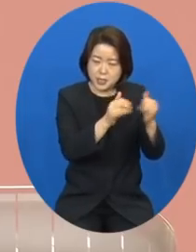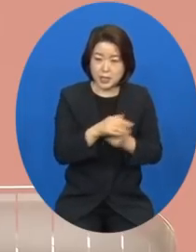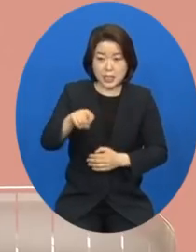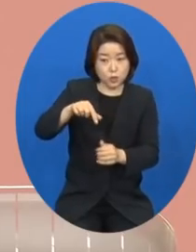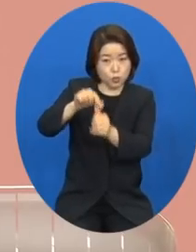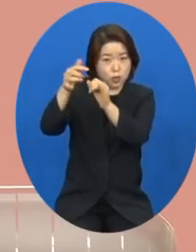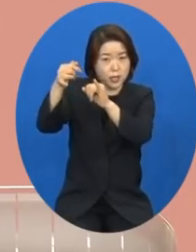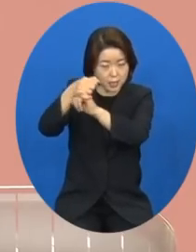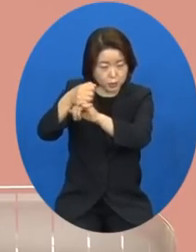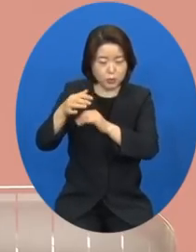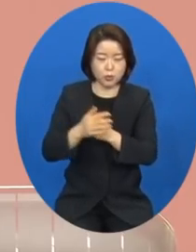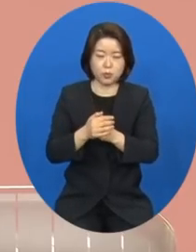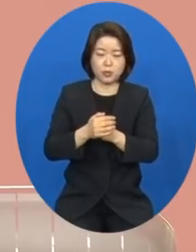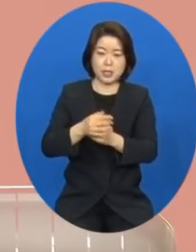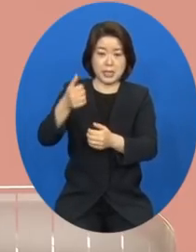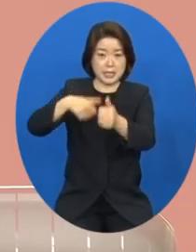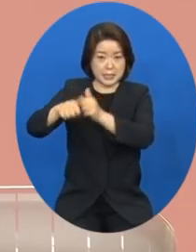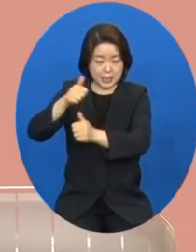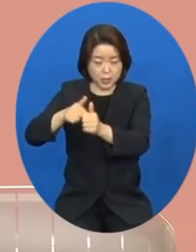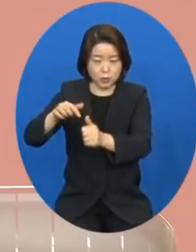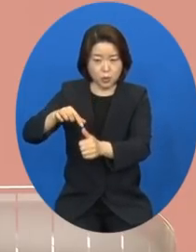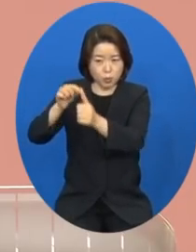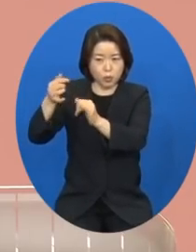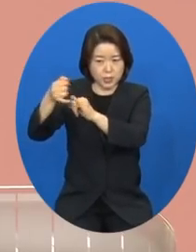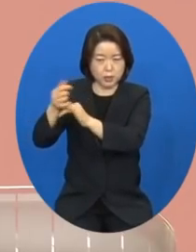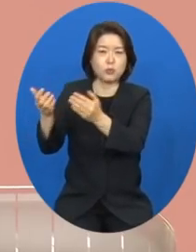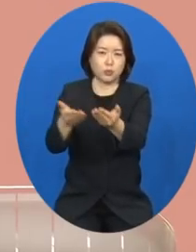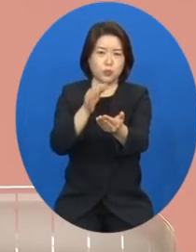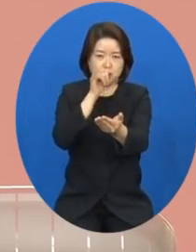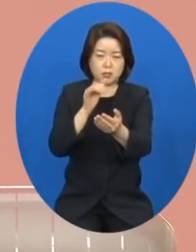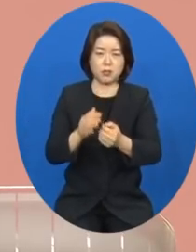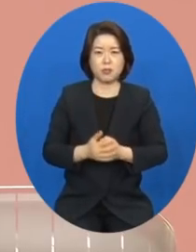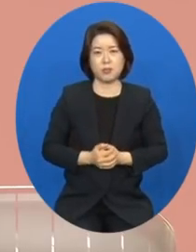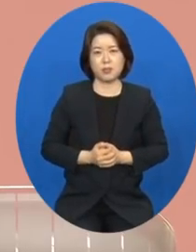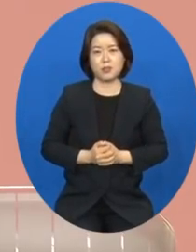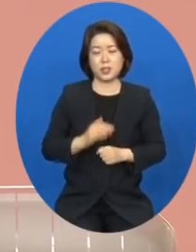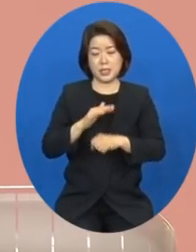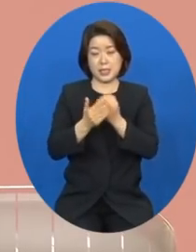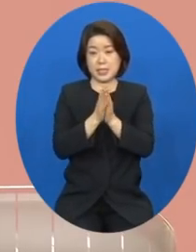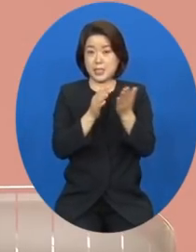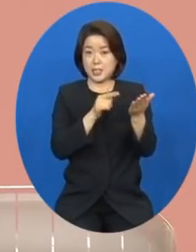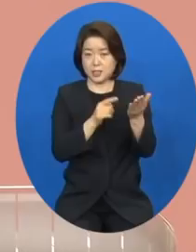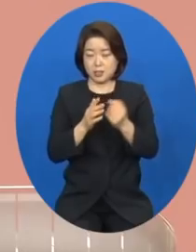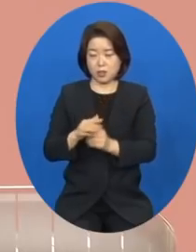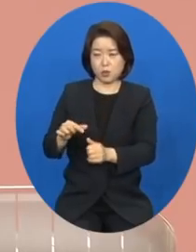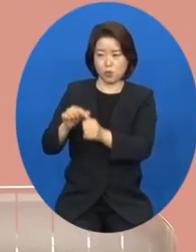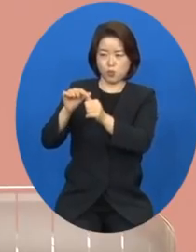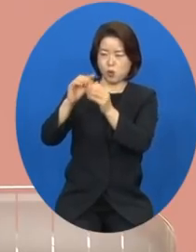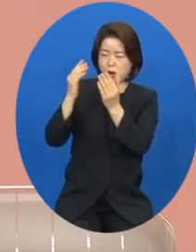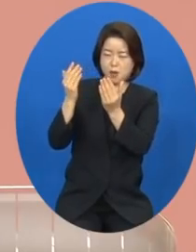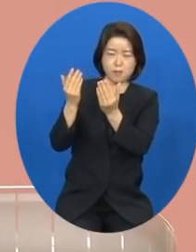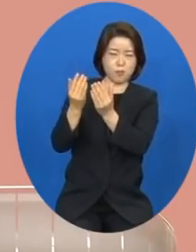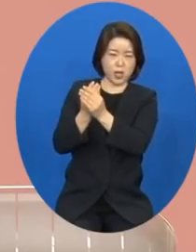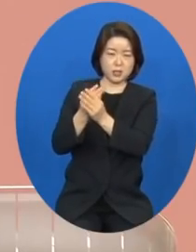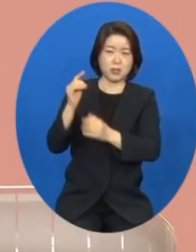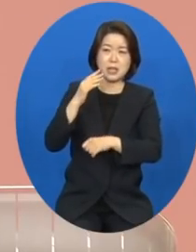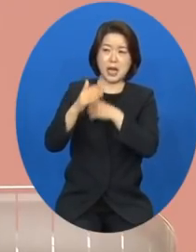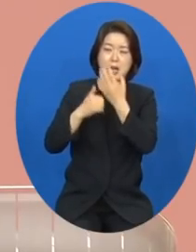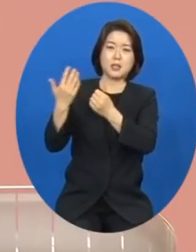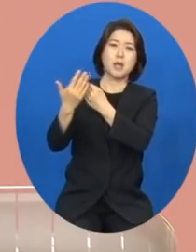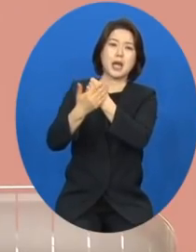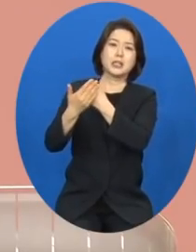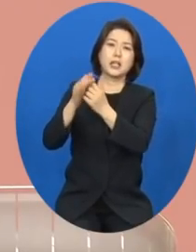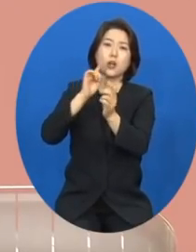자손들의 구원의 약속이 주어질 것이라는 거죠 성경은 요 구원은 전적 인 하나님의 은혜라 고